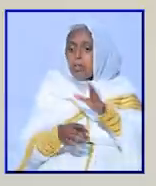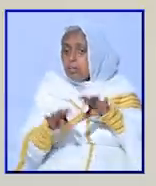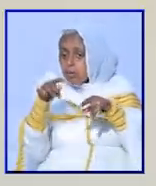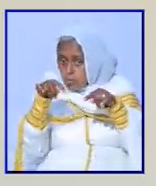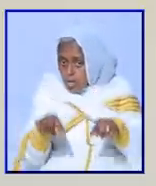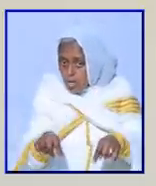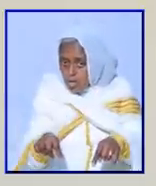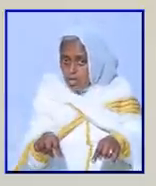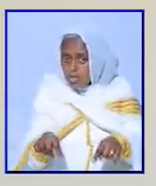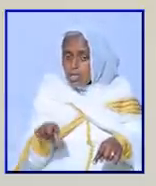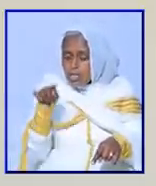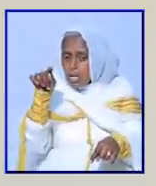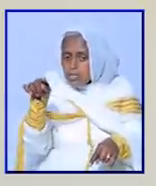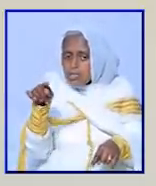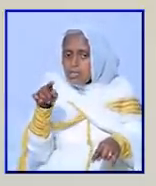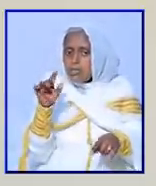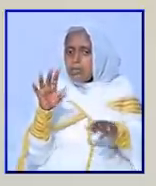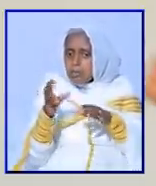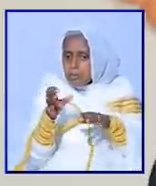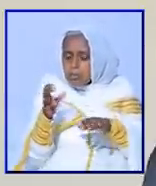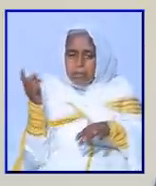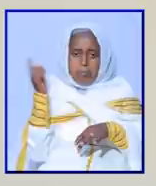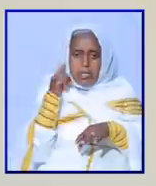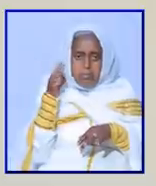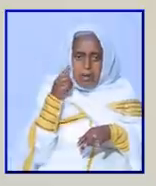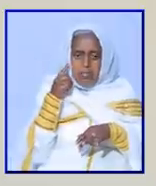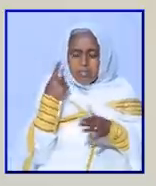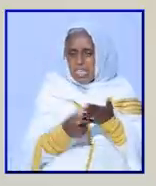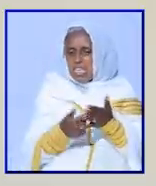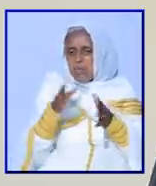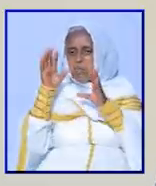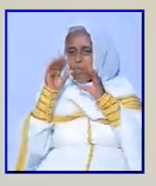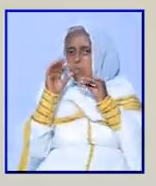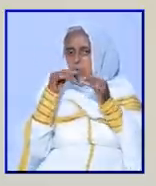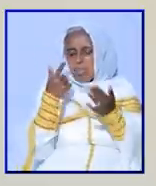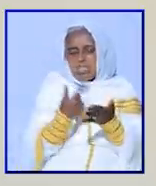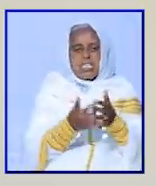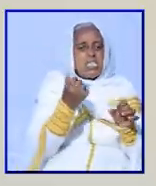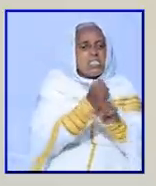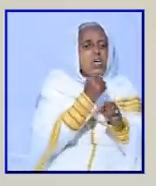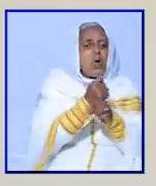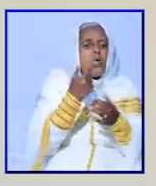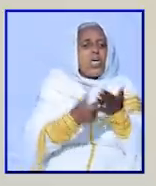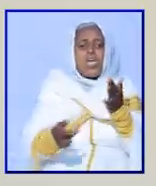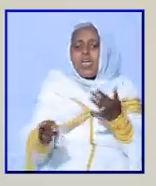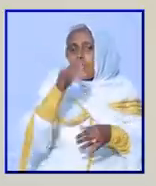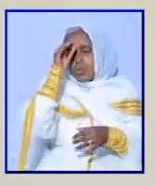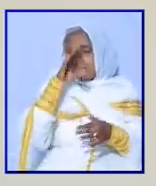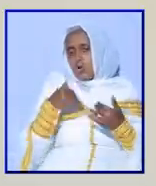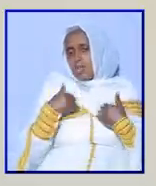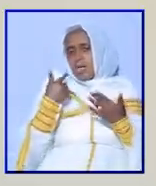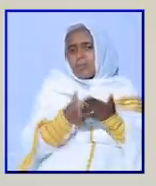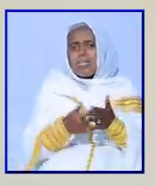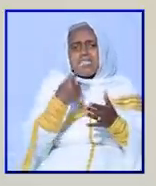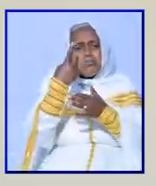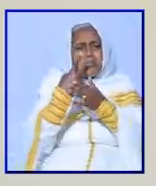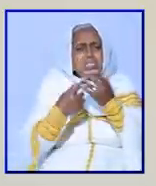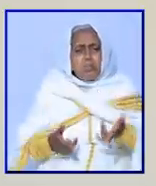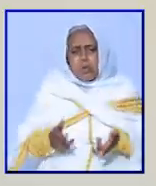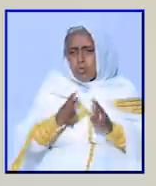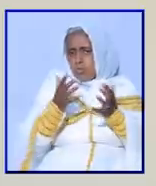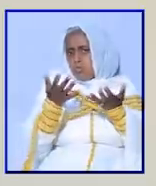እንደዚህ ወሰኑ ዛሬ እንዲህ አደረጉ ዛሬ ያችን በሚዲያ ዝም ብሎ ማብጠልጠል ስራው ይሄ የሆነ ሰው